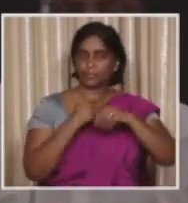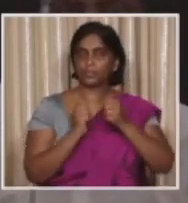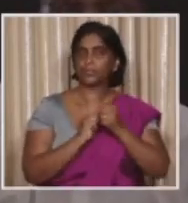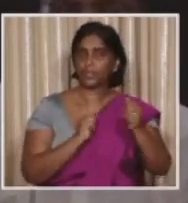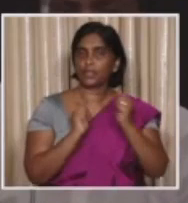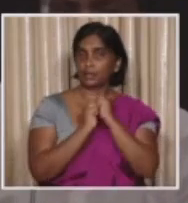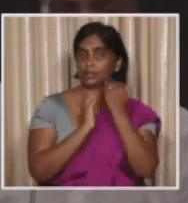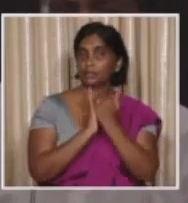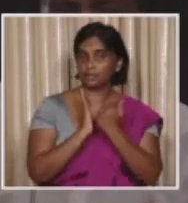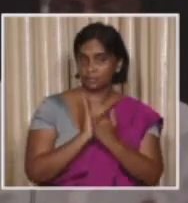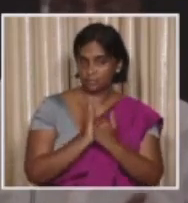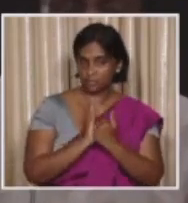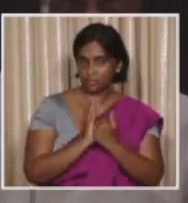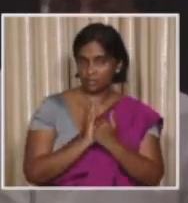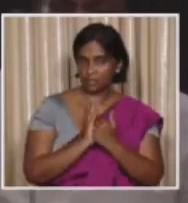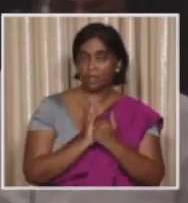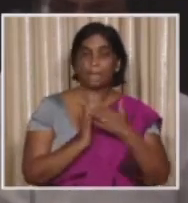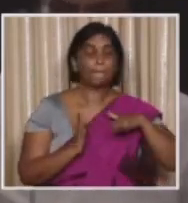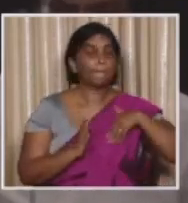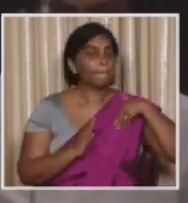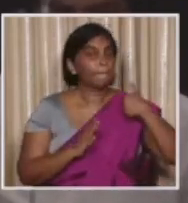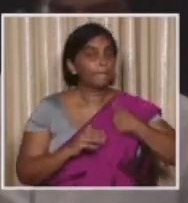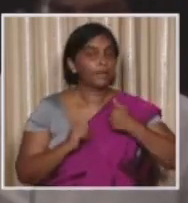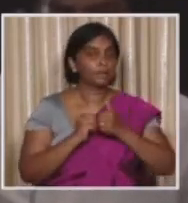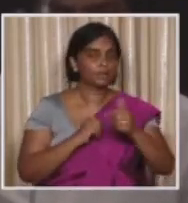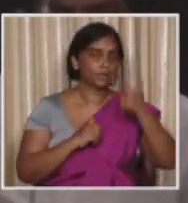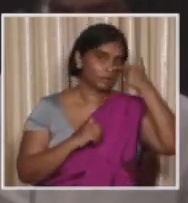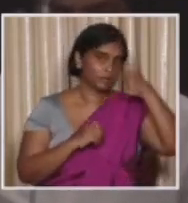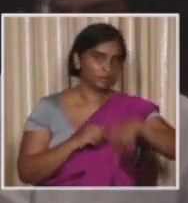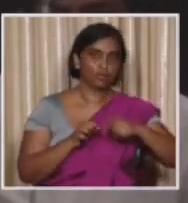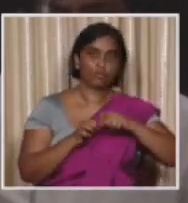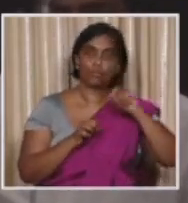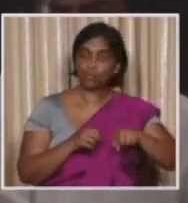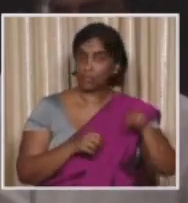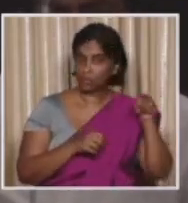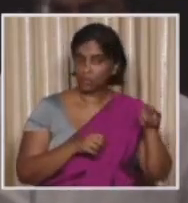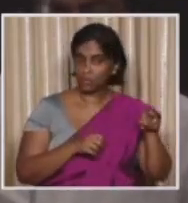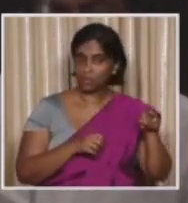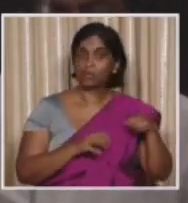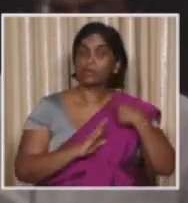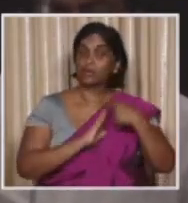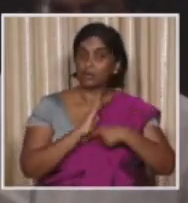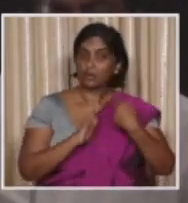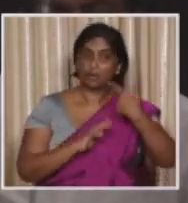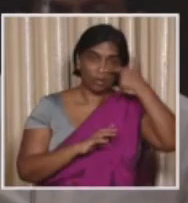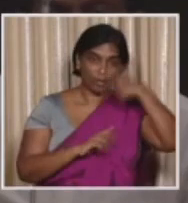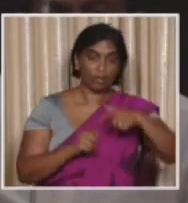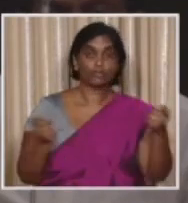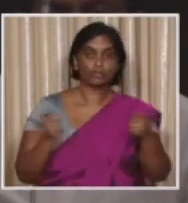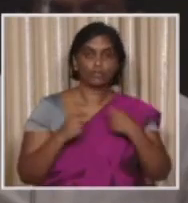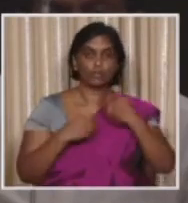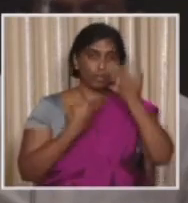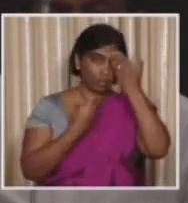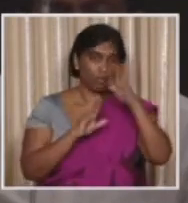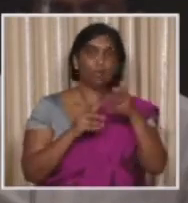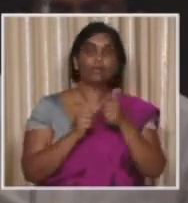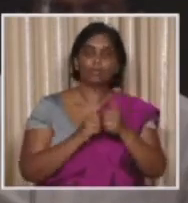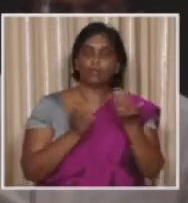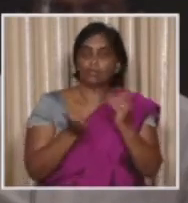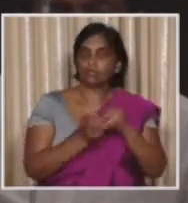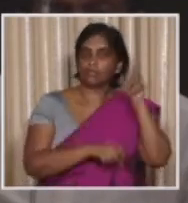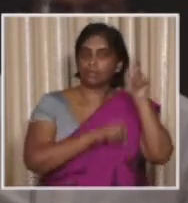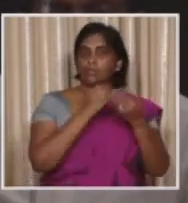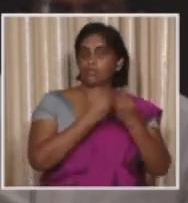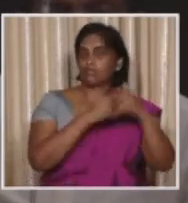කිරීමේ වැඩපිළිලේ ප්‍රධානම පියවරක් තිබුණා කණිත් තෙල් නිධිගත සංස්ථාවේ මෙරට ඉන්ධන වෙළඳපොළ විවෘත කරන්න තවත්